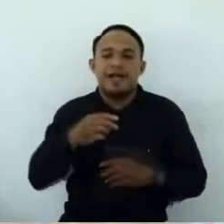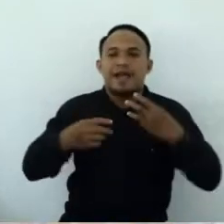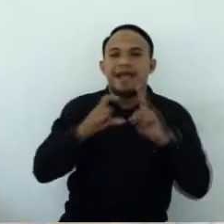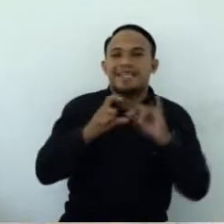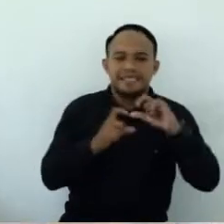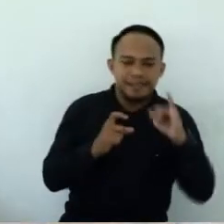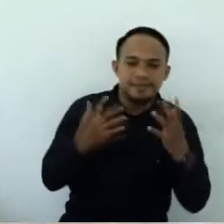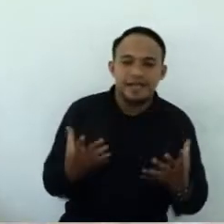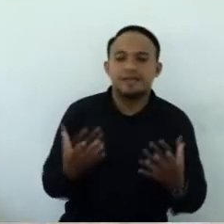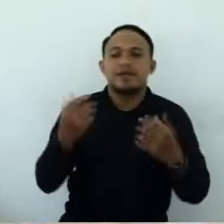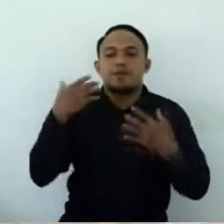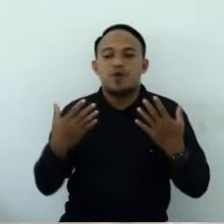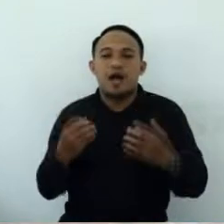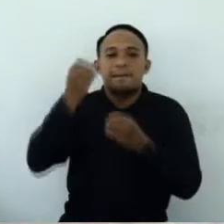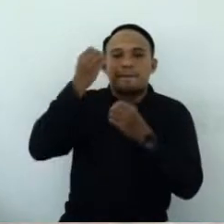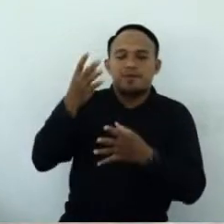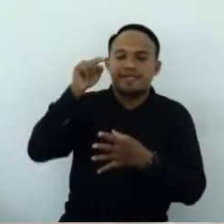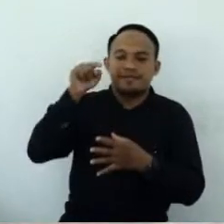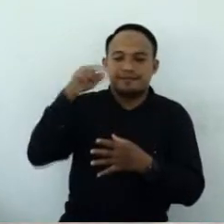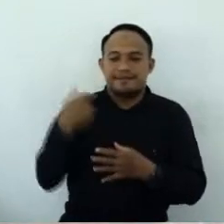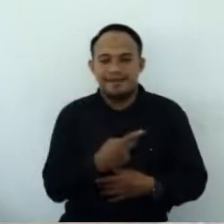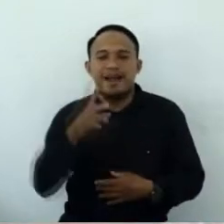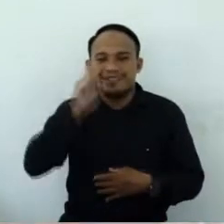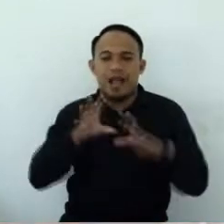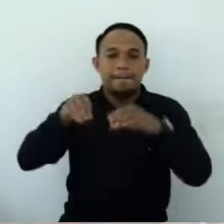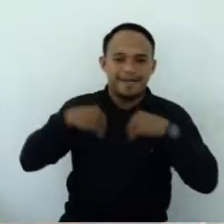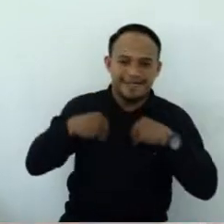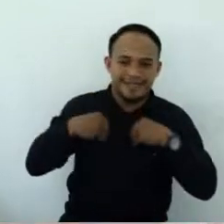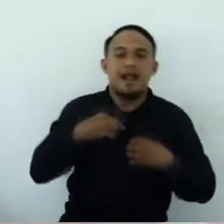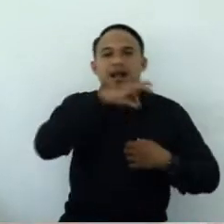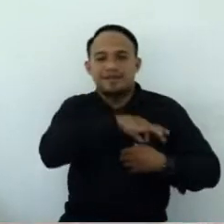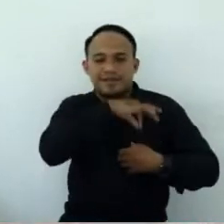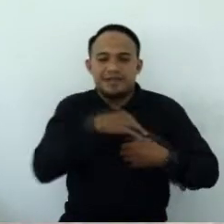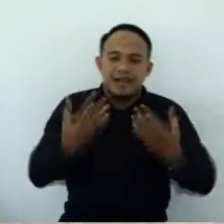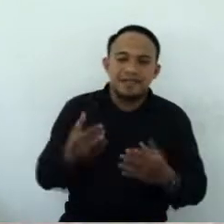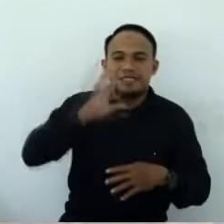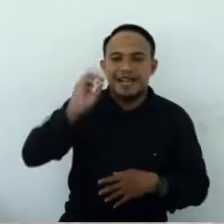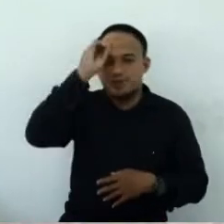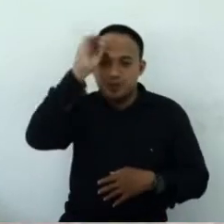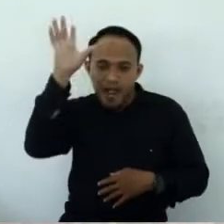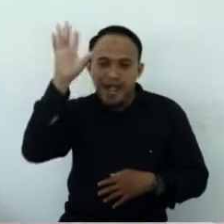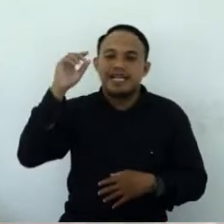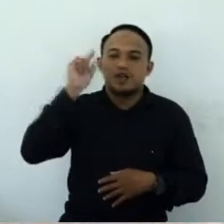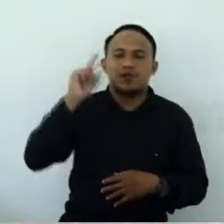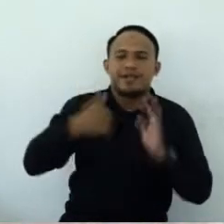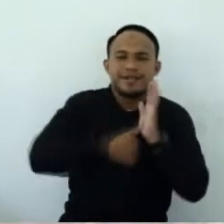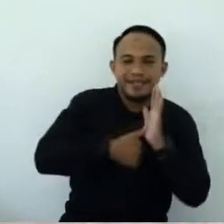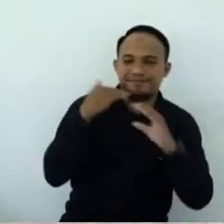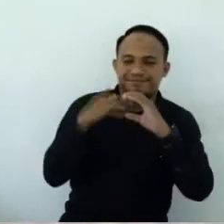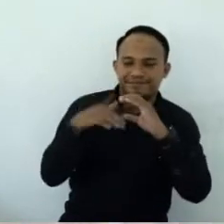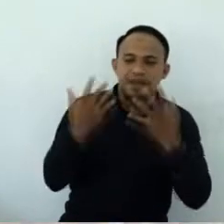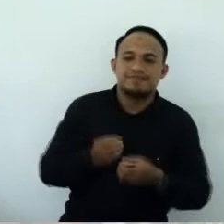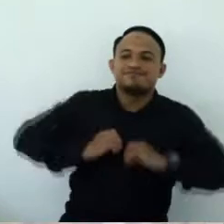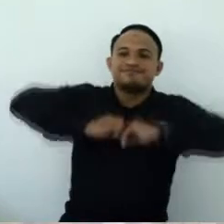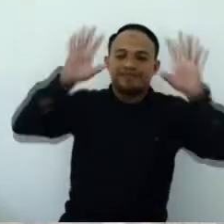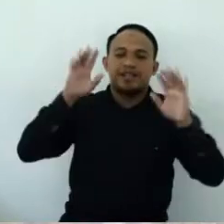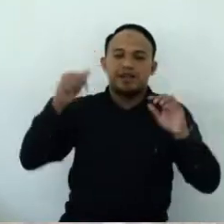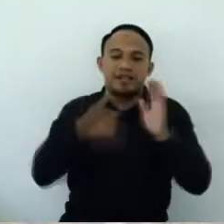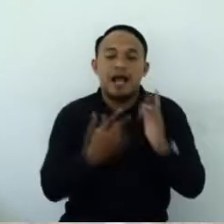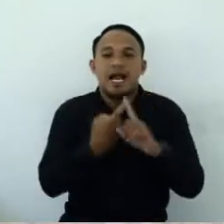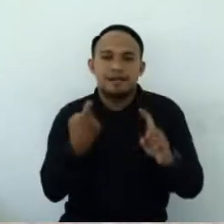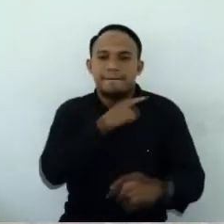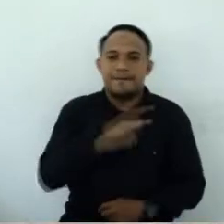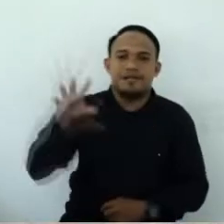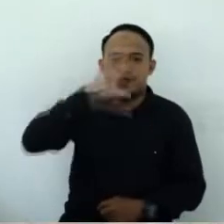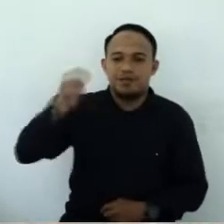pada edisi kali ini semoga informasi yang telah kami sajikan dapat bermanfaat dan jangan lupa untuk like komen share dan subscribe